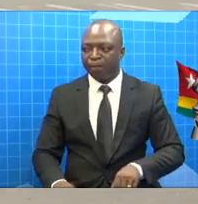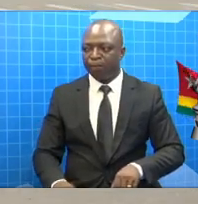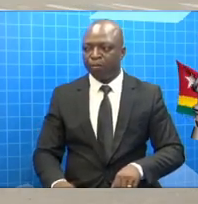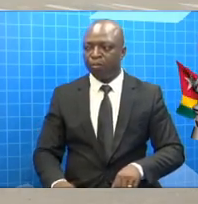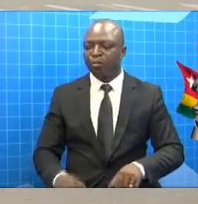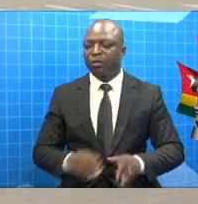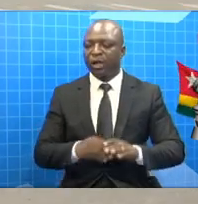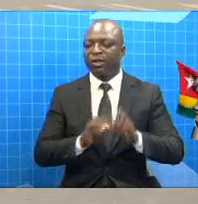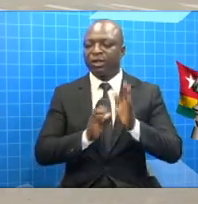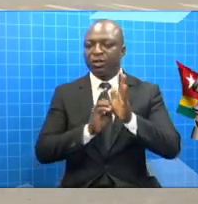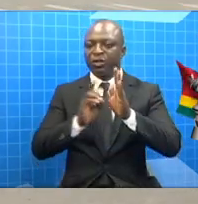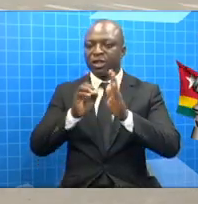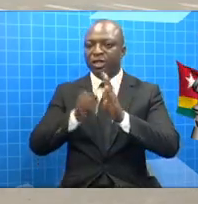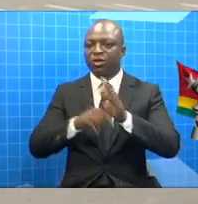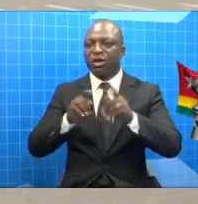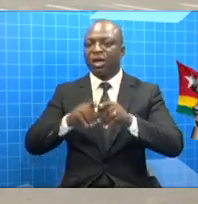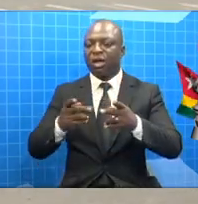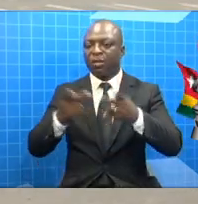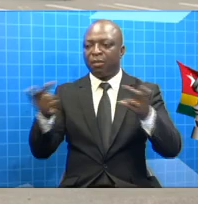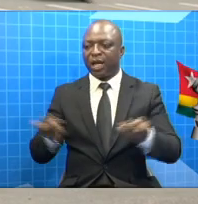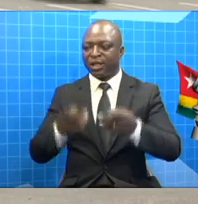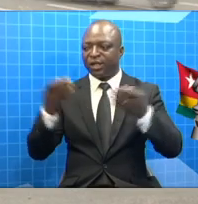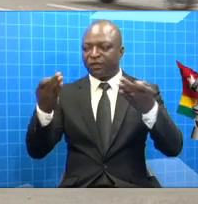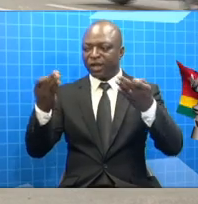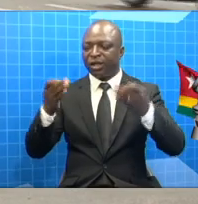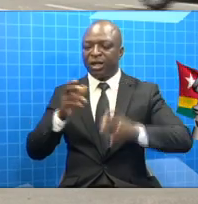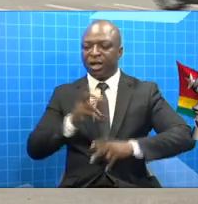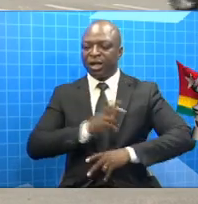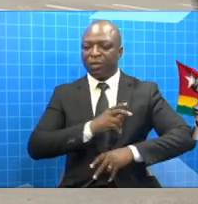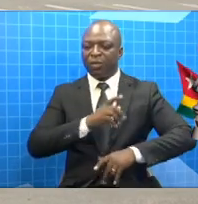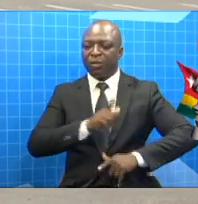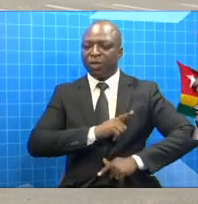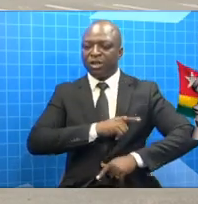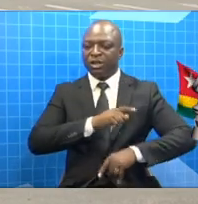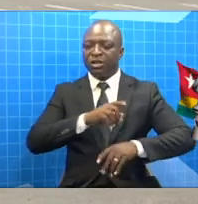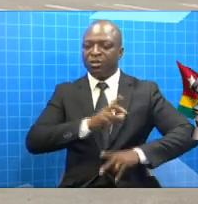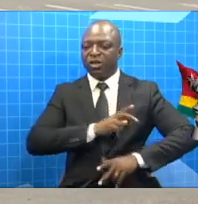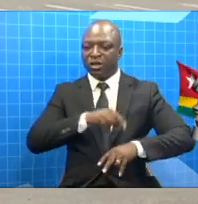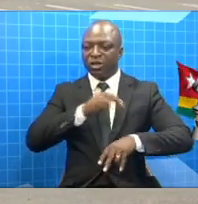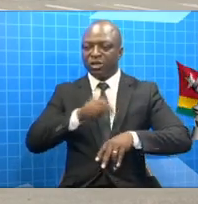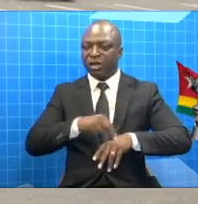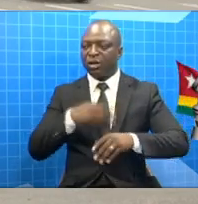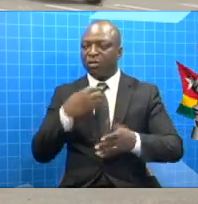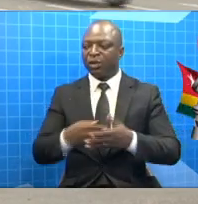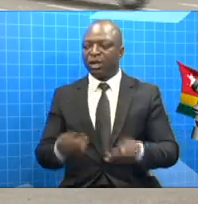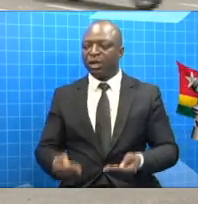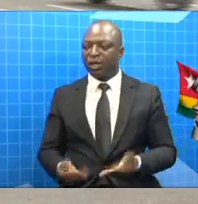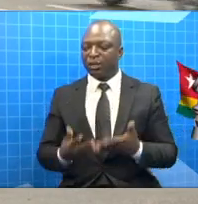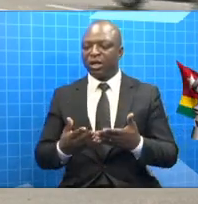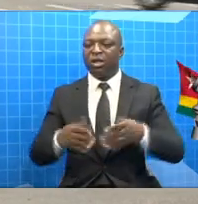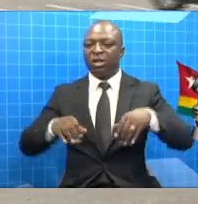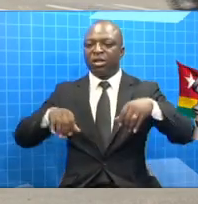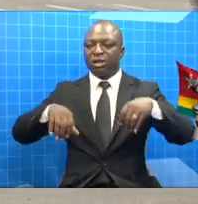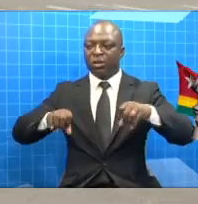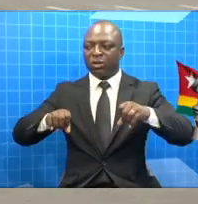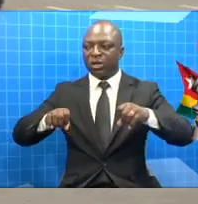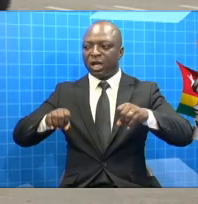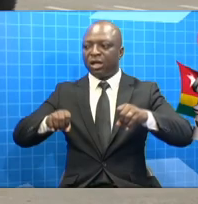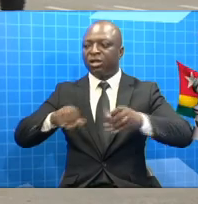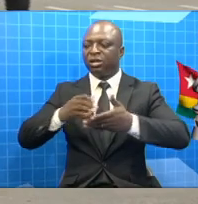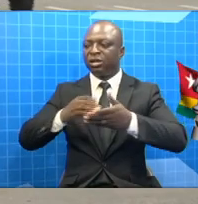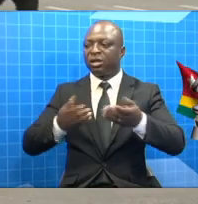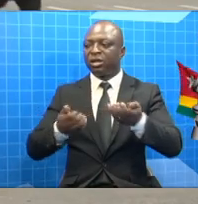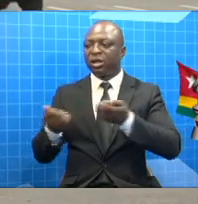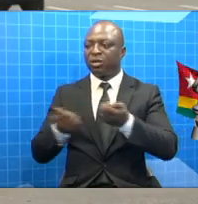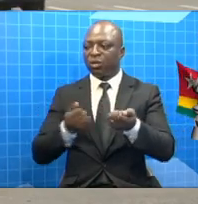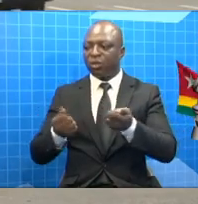En démonstration à la place des fêtes, la police nationale bien équipée. Des motards, des jeeps, le fourgon